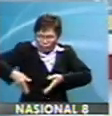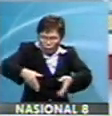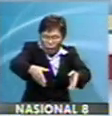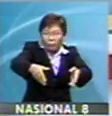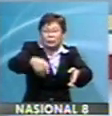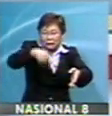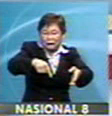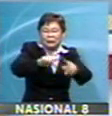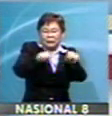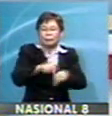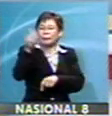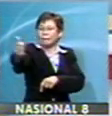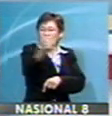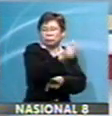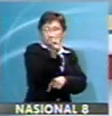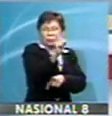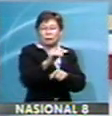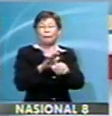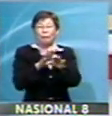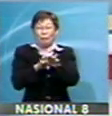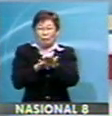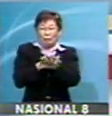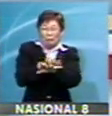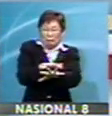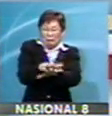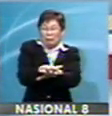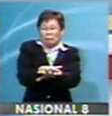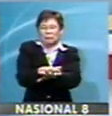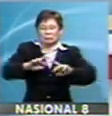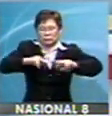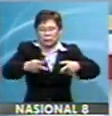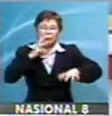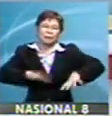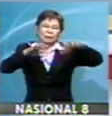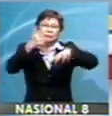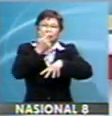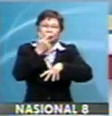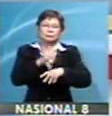saliran di kawasan masing-masing tidak tersumbat sehingga berisiko mengakibatkan kejadian